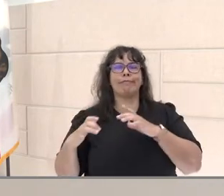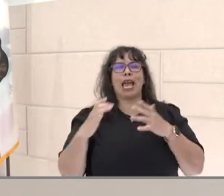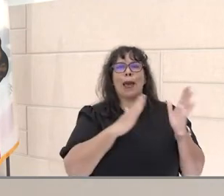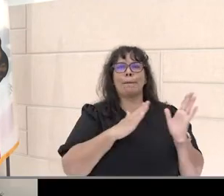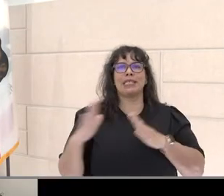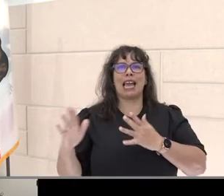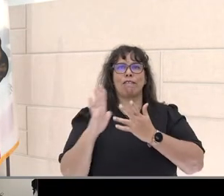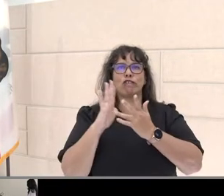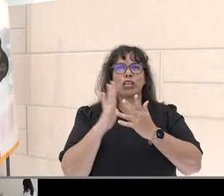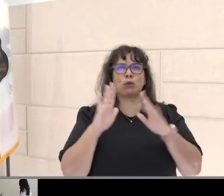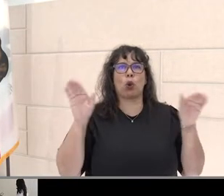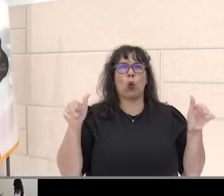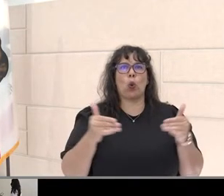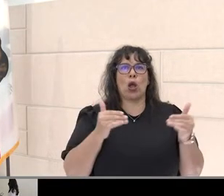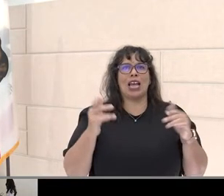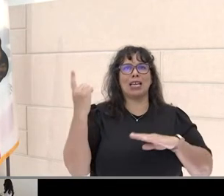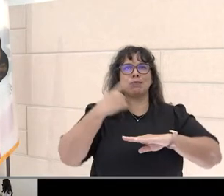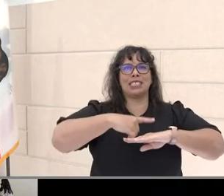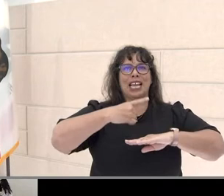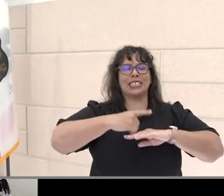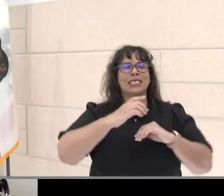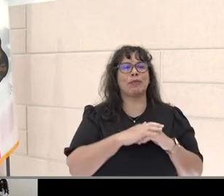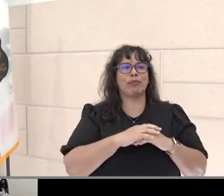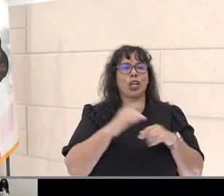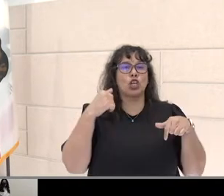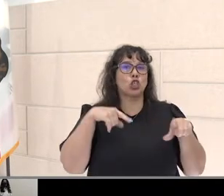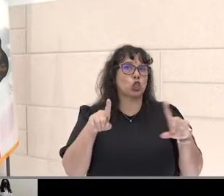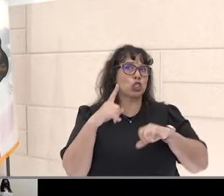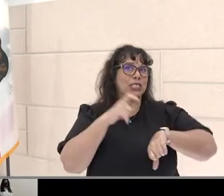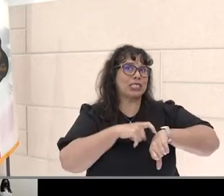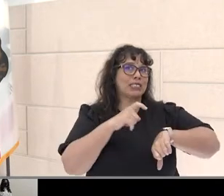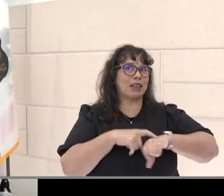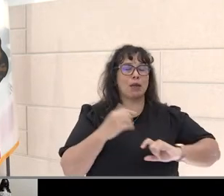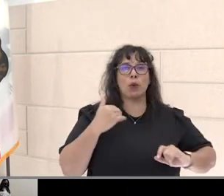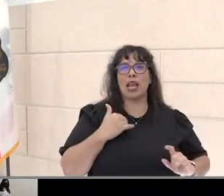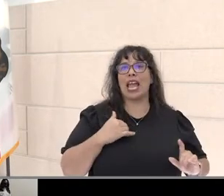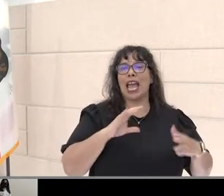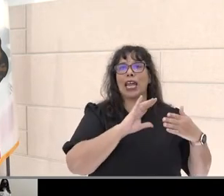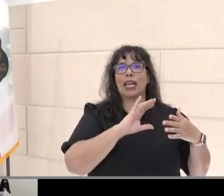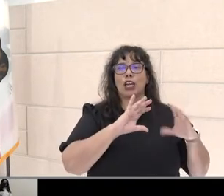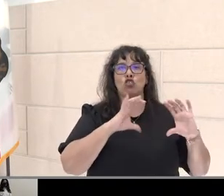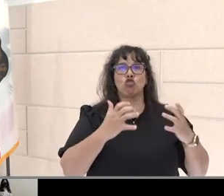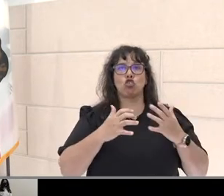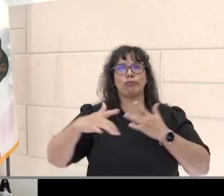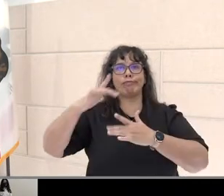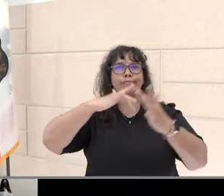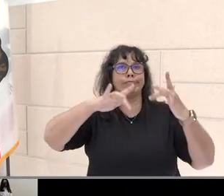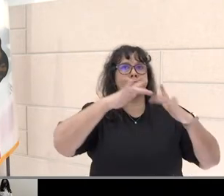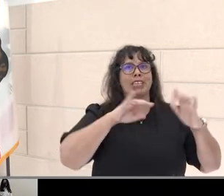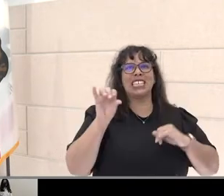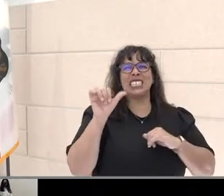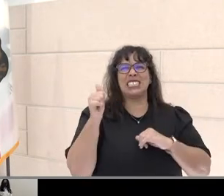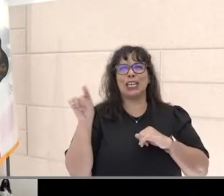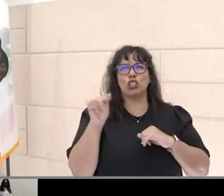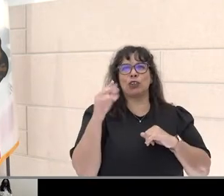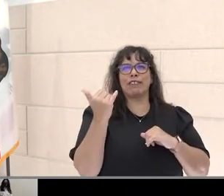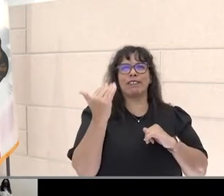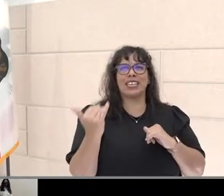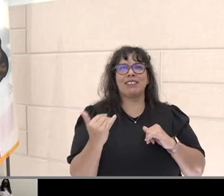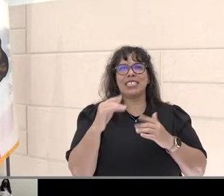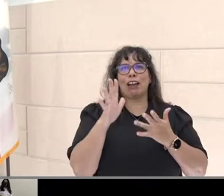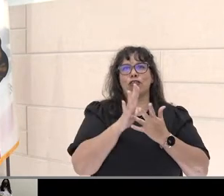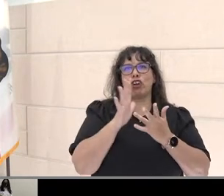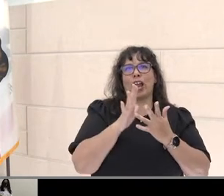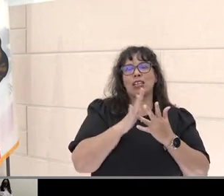งยืงเถื่อปิธีสำหรับตัวตัวสถานที่ประมวลโจสลาเรียนเรียนวิ่งออสกอร์สลาเรียนระบอกลุ่น